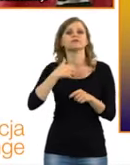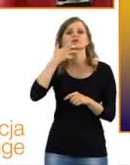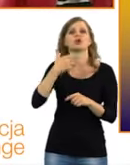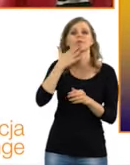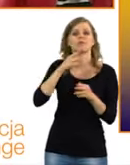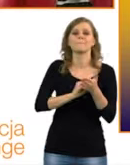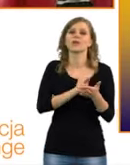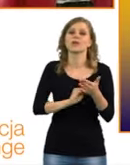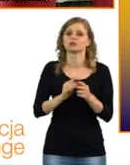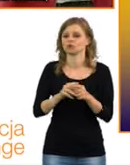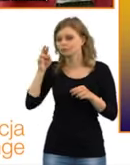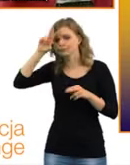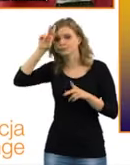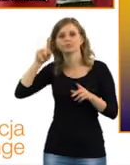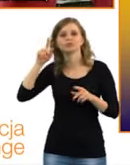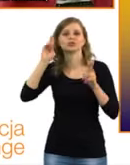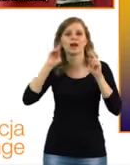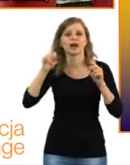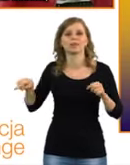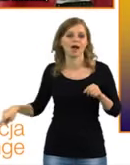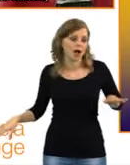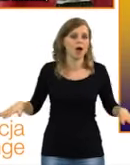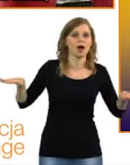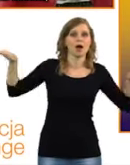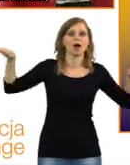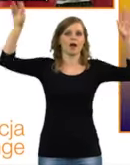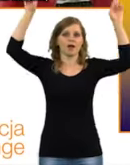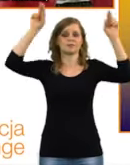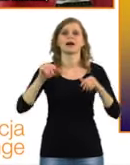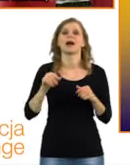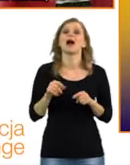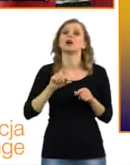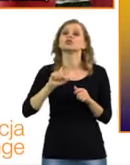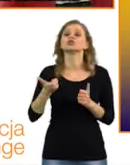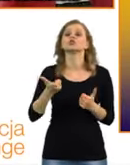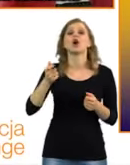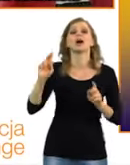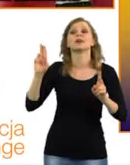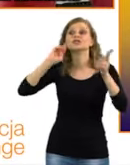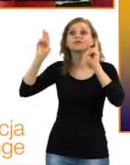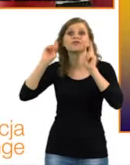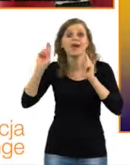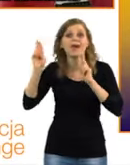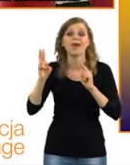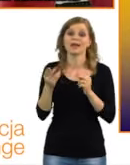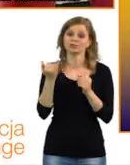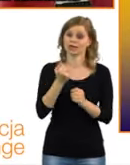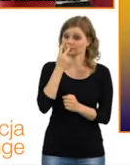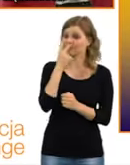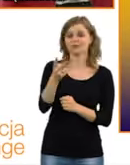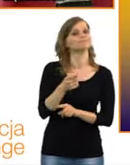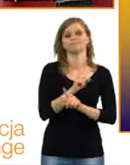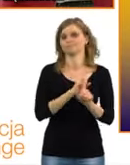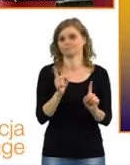tych miesiącach. Nadawane bodźce nie mogą być widoczne dla dziecka. To jest bardzo ważna kolejna